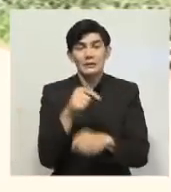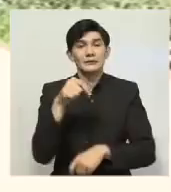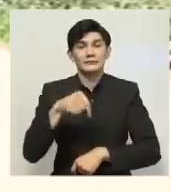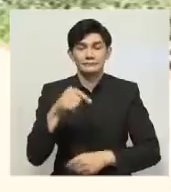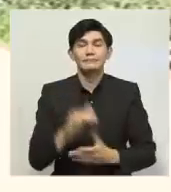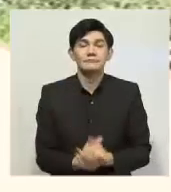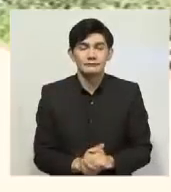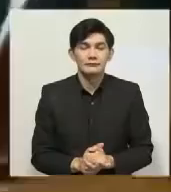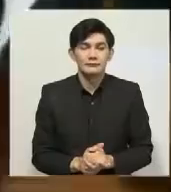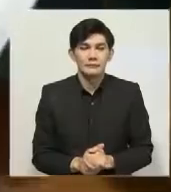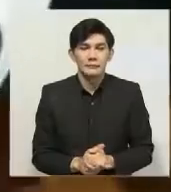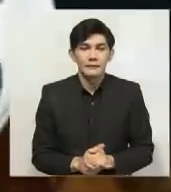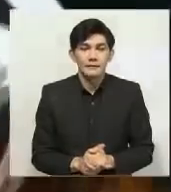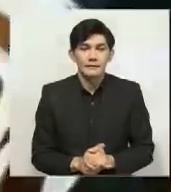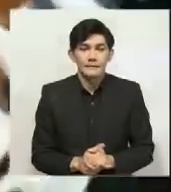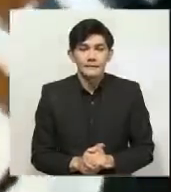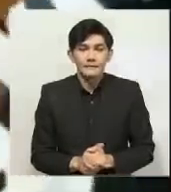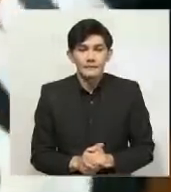ครั้งนี้ด้วยครับ